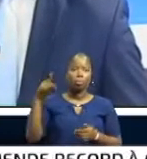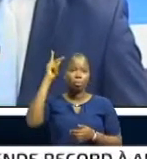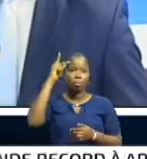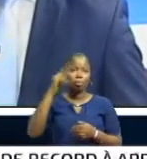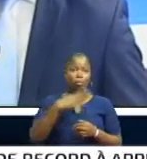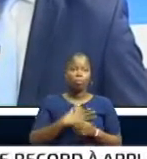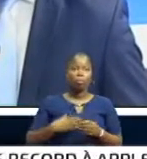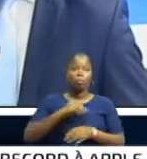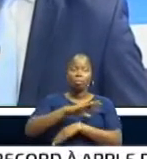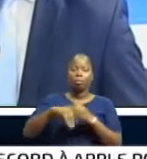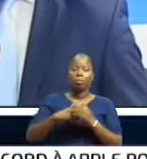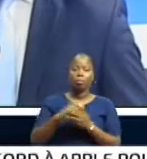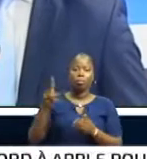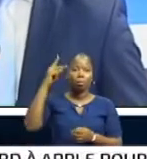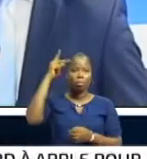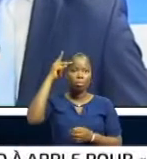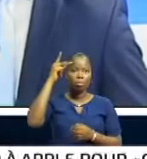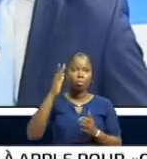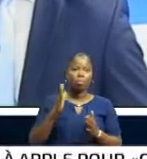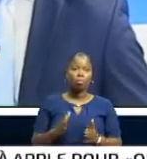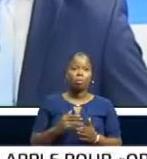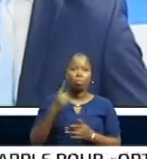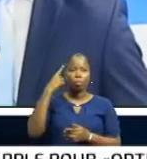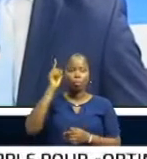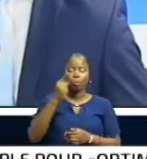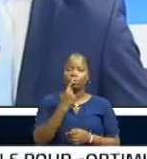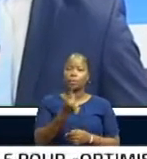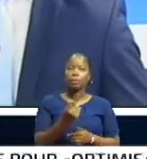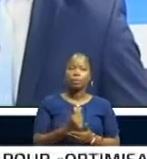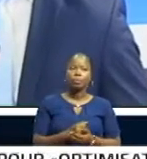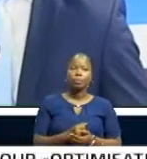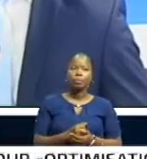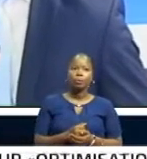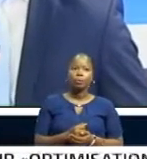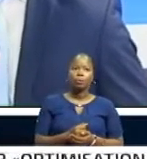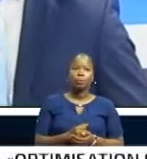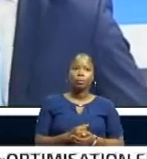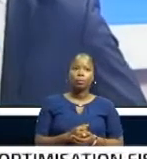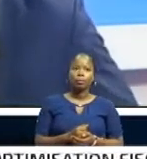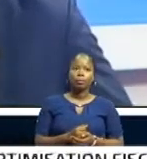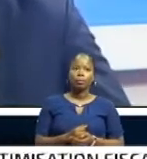les politiques publiques ou dit c'est bon